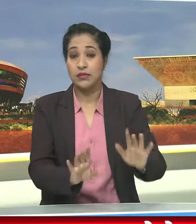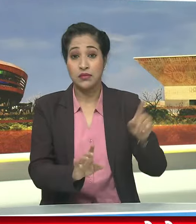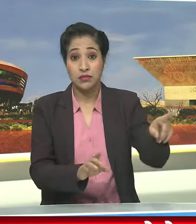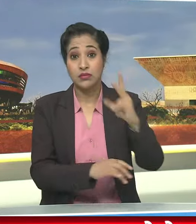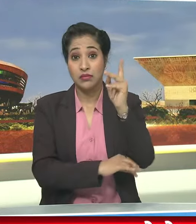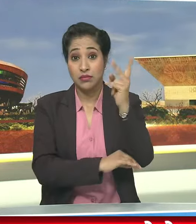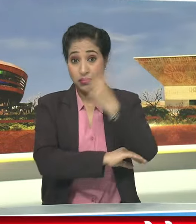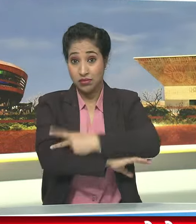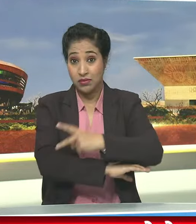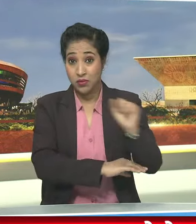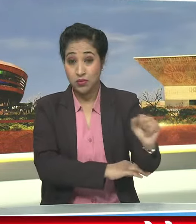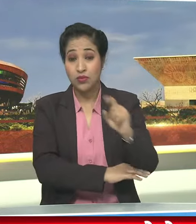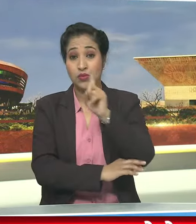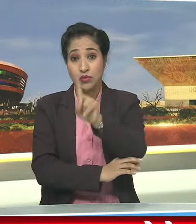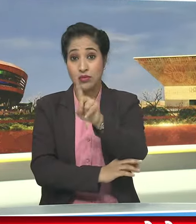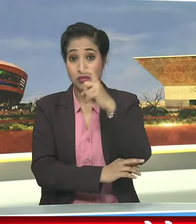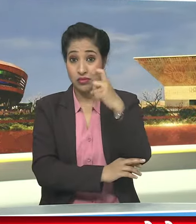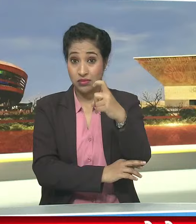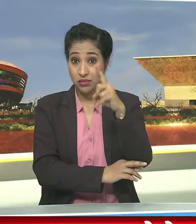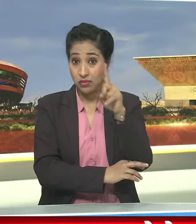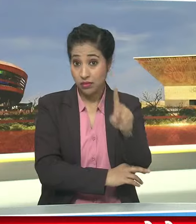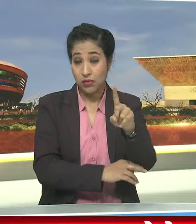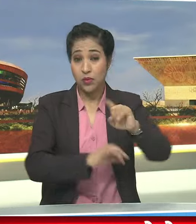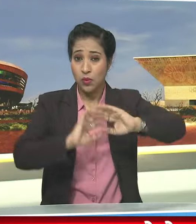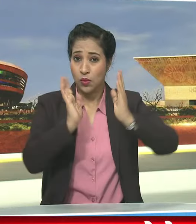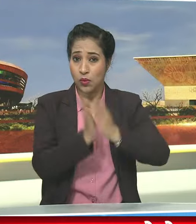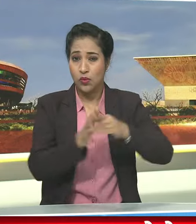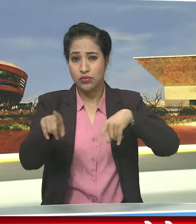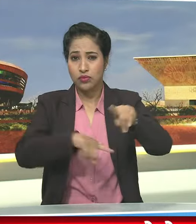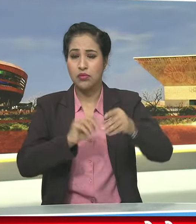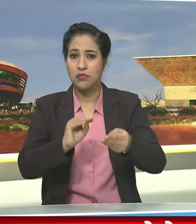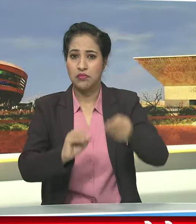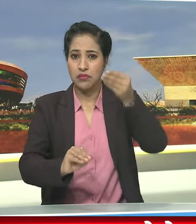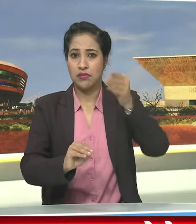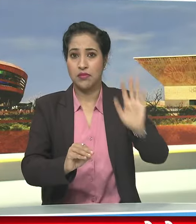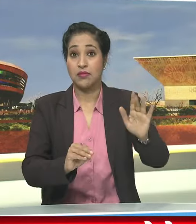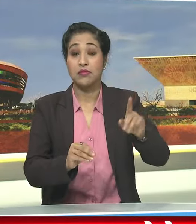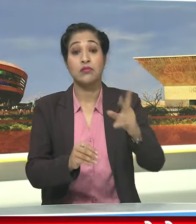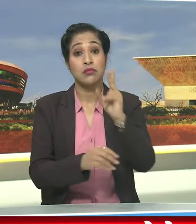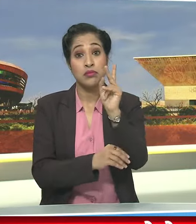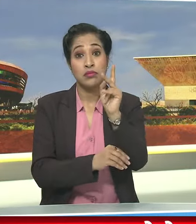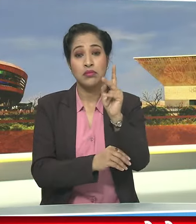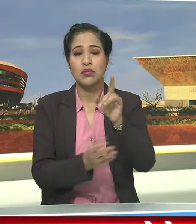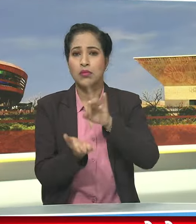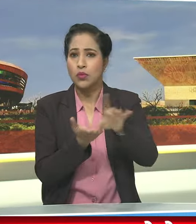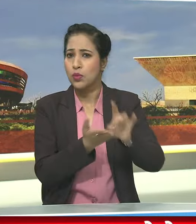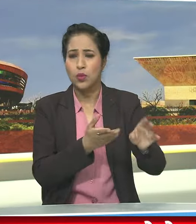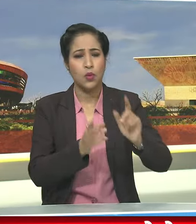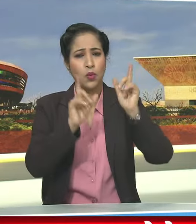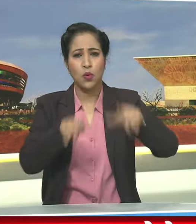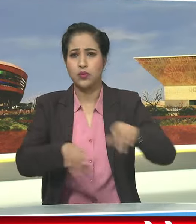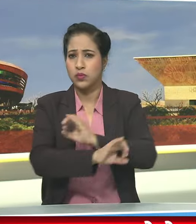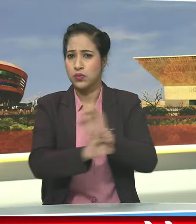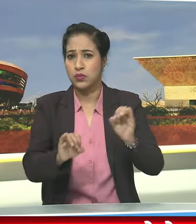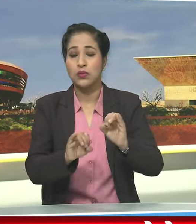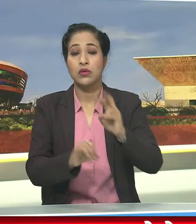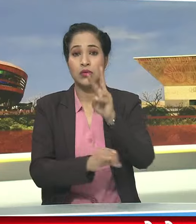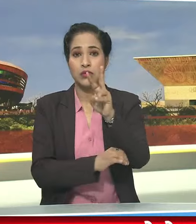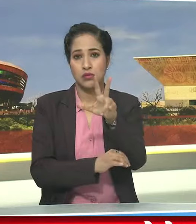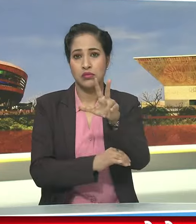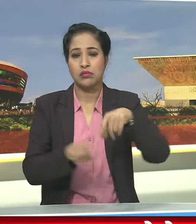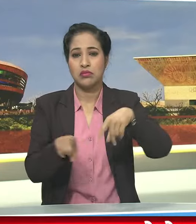दूसरे दिन भारत ने बनाई 171 रन की बढ़त दूसरी पारी में बगैर विकेट खोए बनाए 28